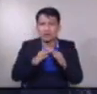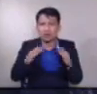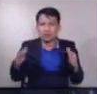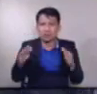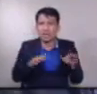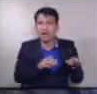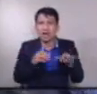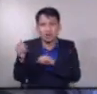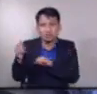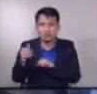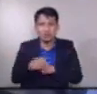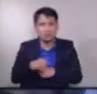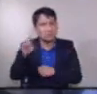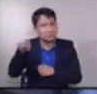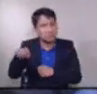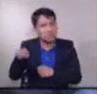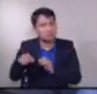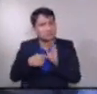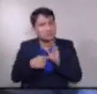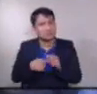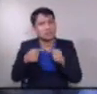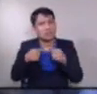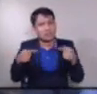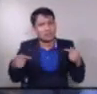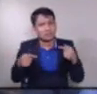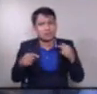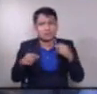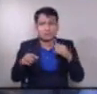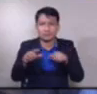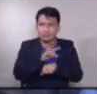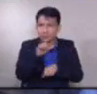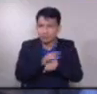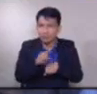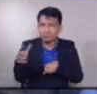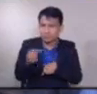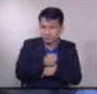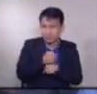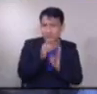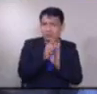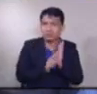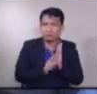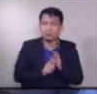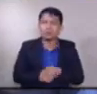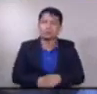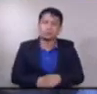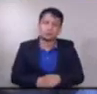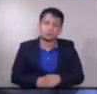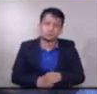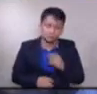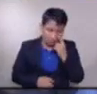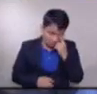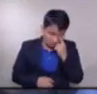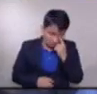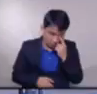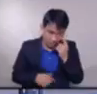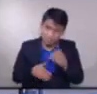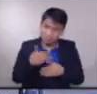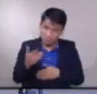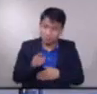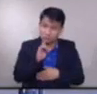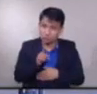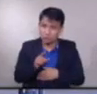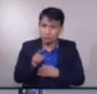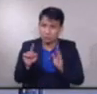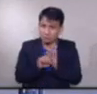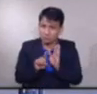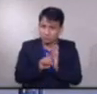we need to enforce mo? That. The Anti-Land Syndicate, Anti-Land Grabbing Law. Okay. Meron na rin nun kung tutusin. Bawal